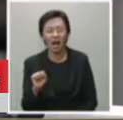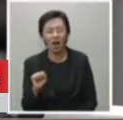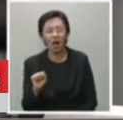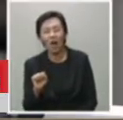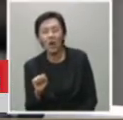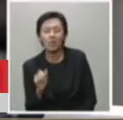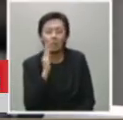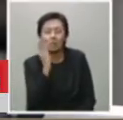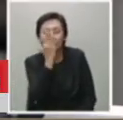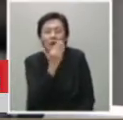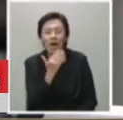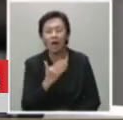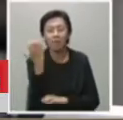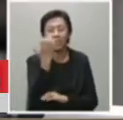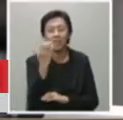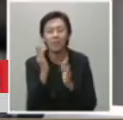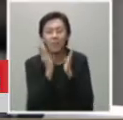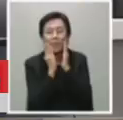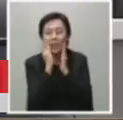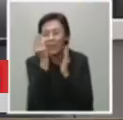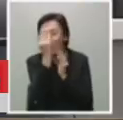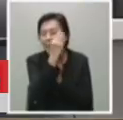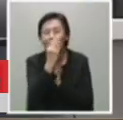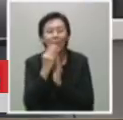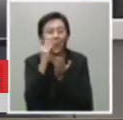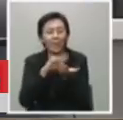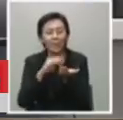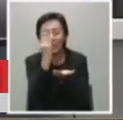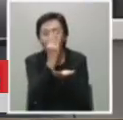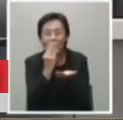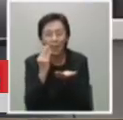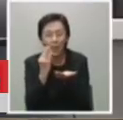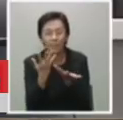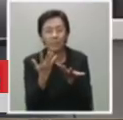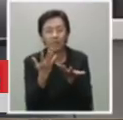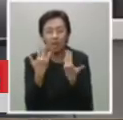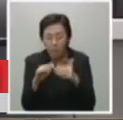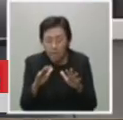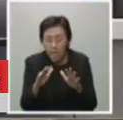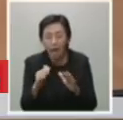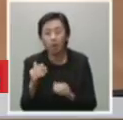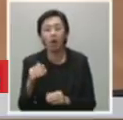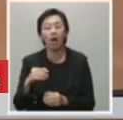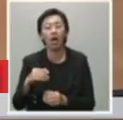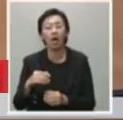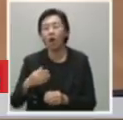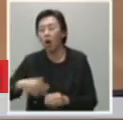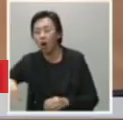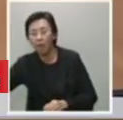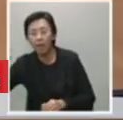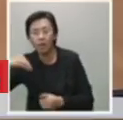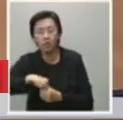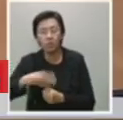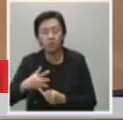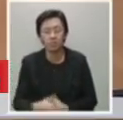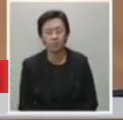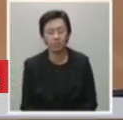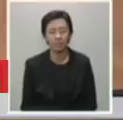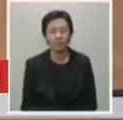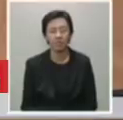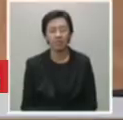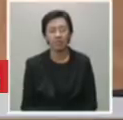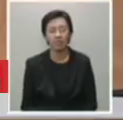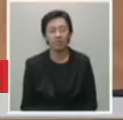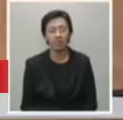แบบนี้ครับถึงเวลาจะออกทีวีกับปะแป้งทาหน้าเวลานั่นก็ไม่อยู่นะครับขอบคุณครับท่านวินิจฉัยครับ ครับผม